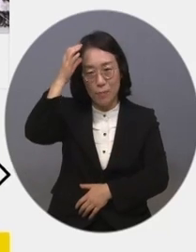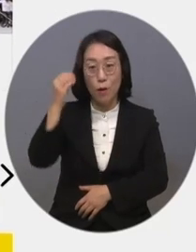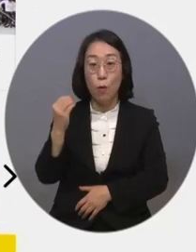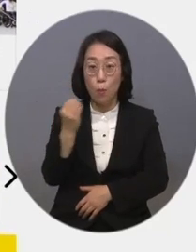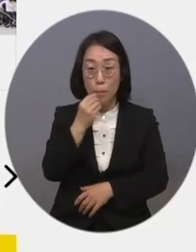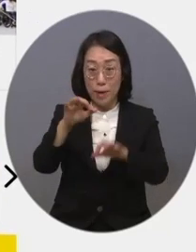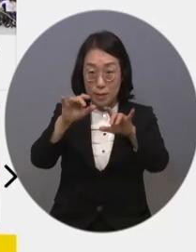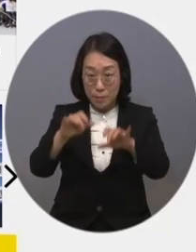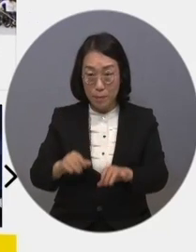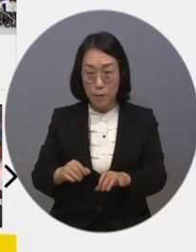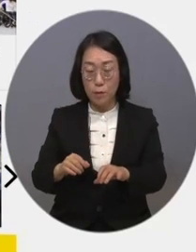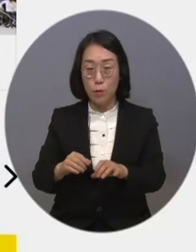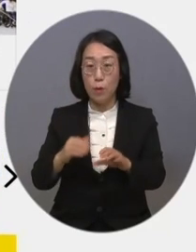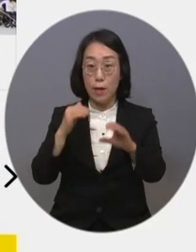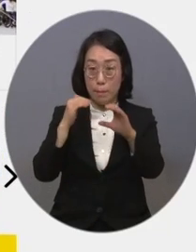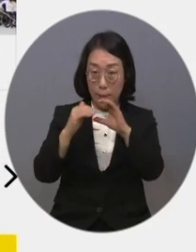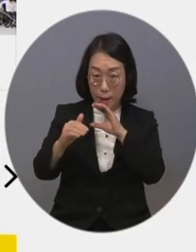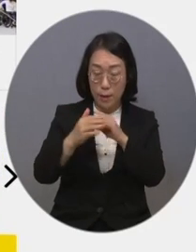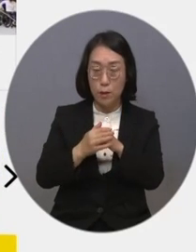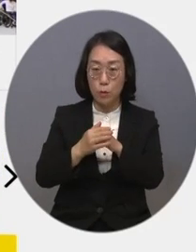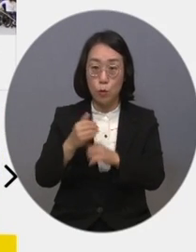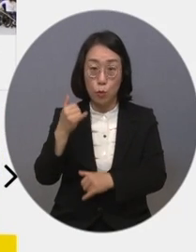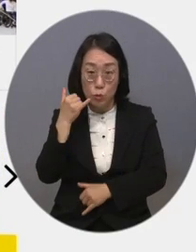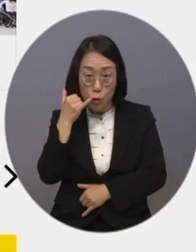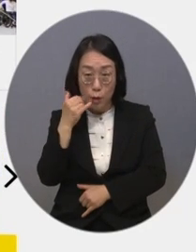홈페이지 또는 전자우편